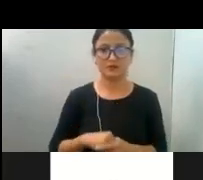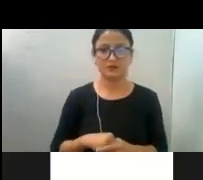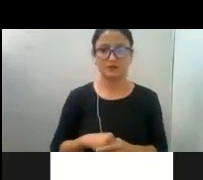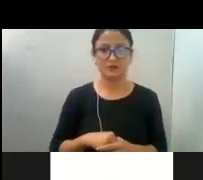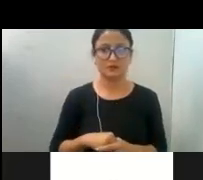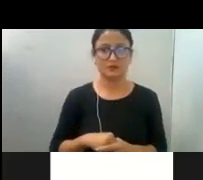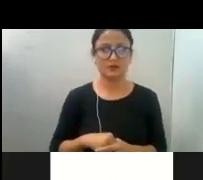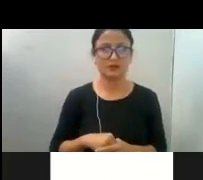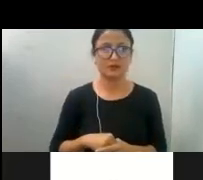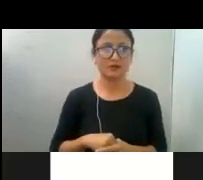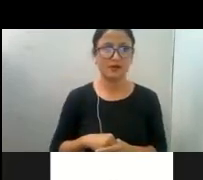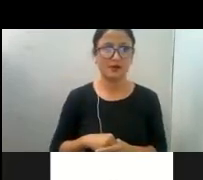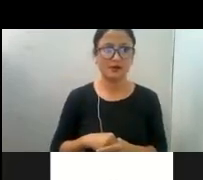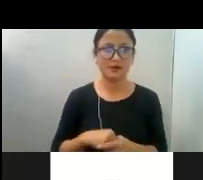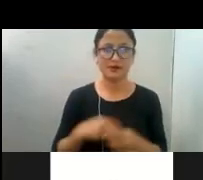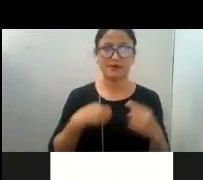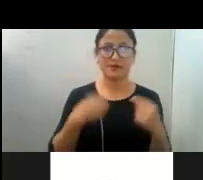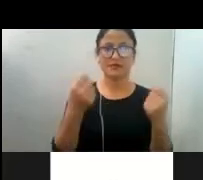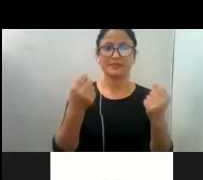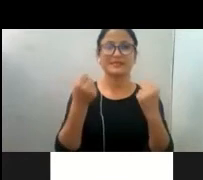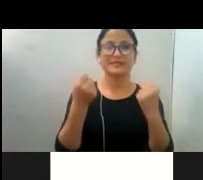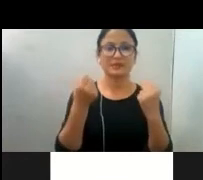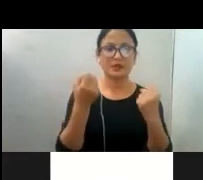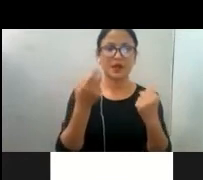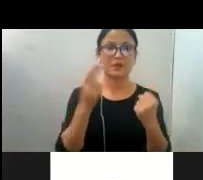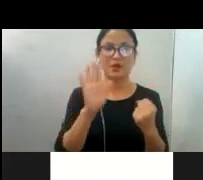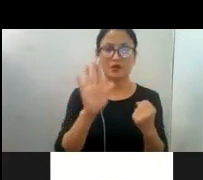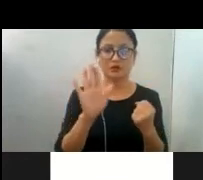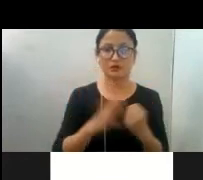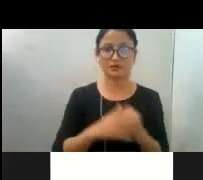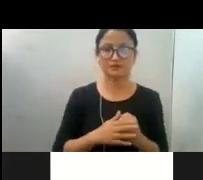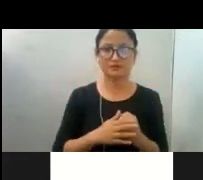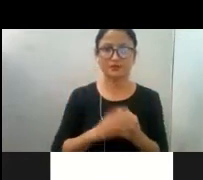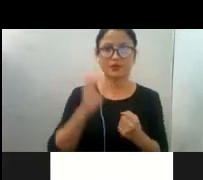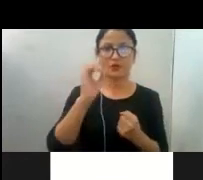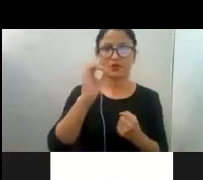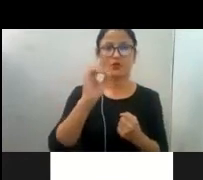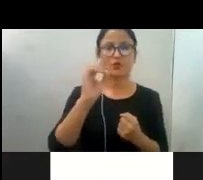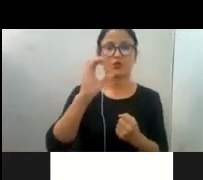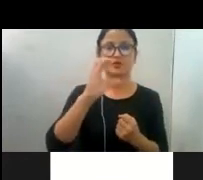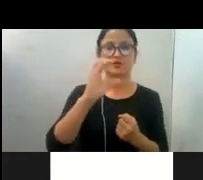चाहिँ क्षमता ऊ पनि भएको छ अहिले यही ओसिएमसीमा